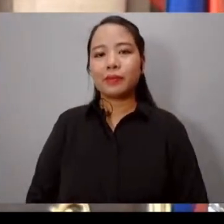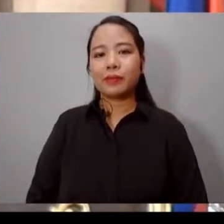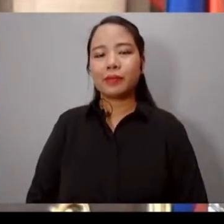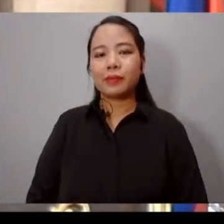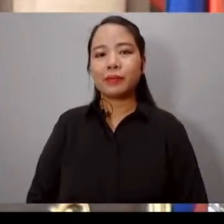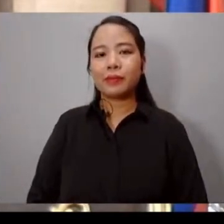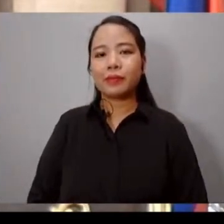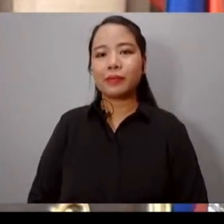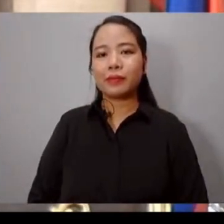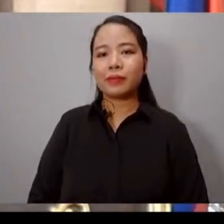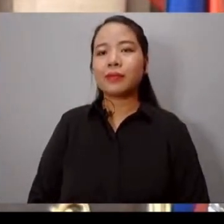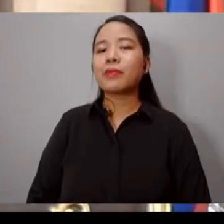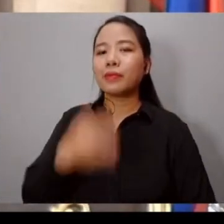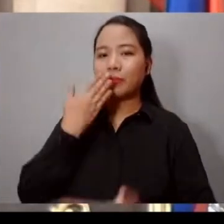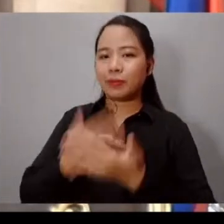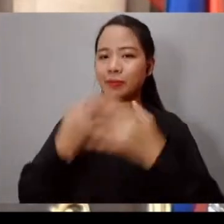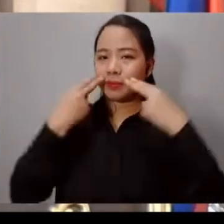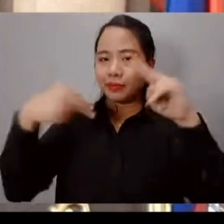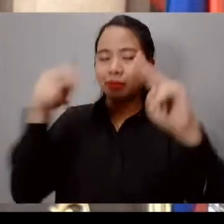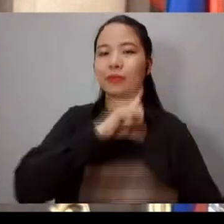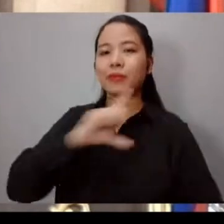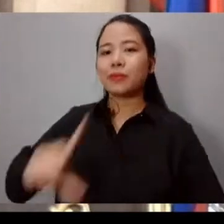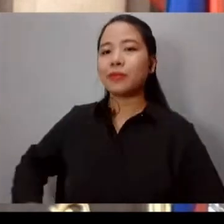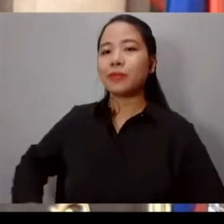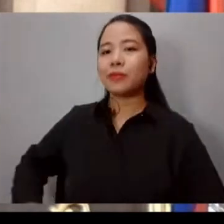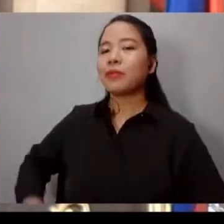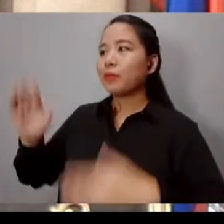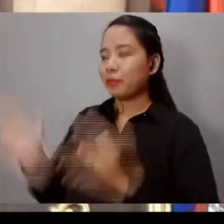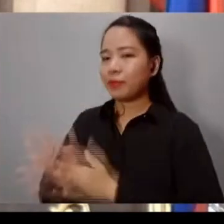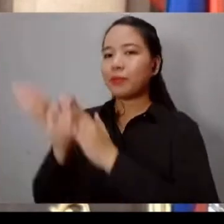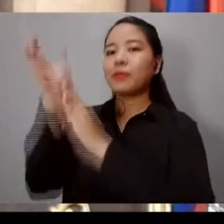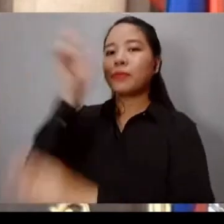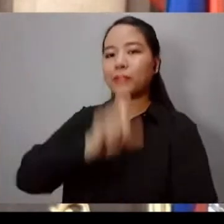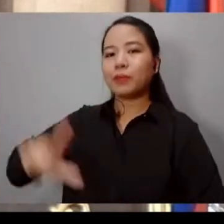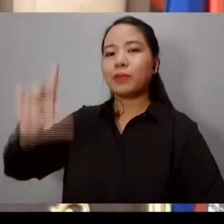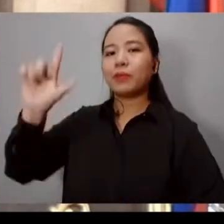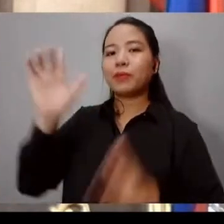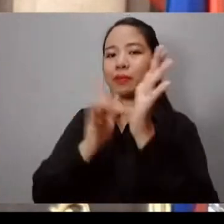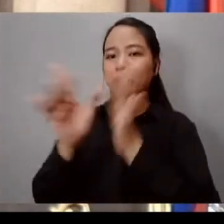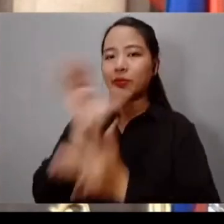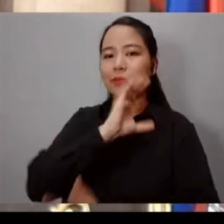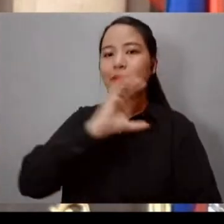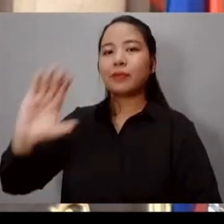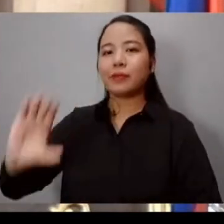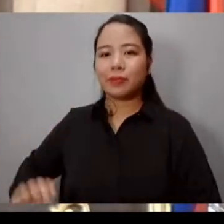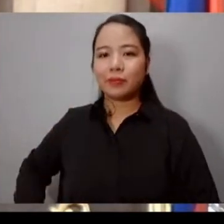Ang mabuting balita ng Panginoon. Pinupuri ka namin, Panginoong Hesukristo.